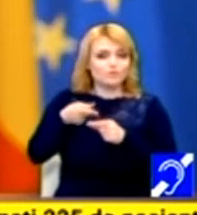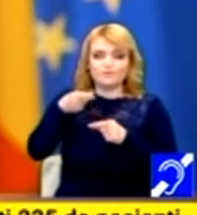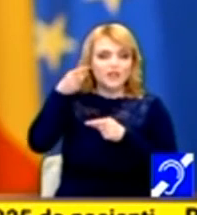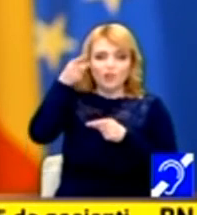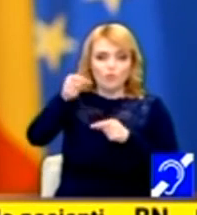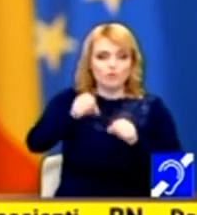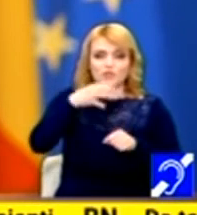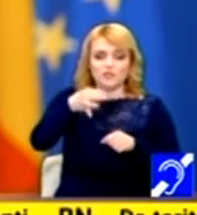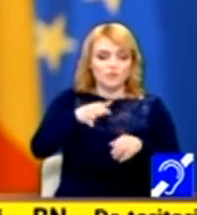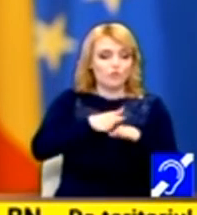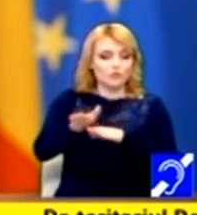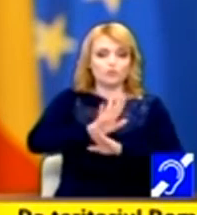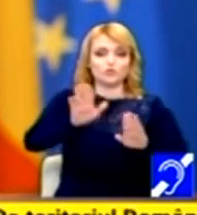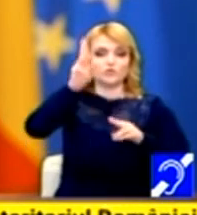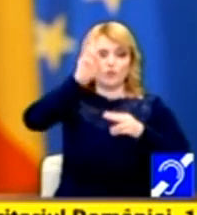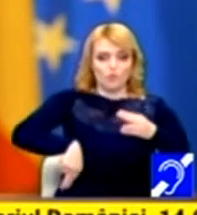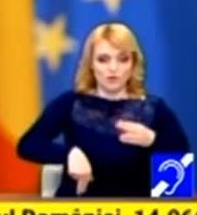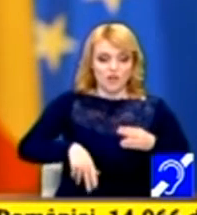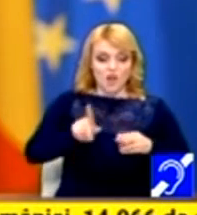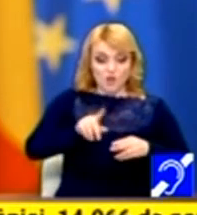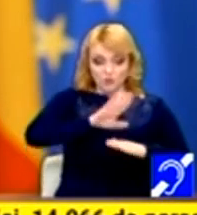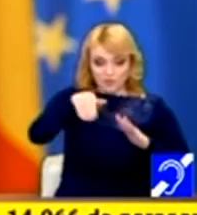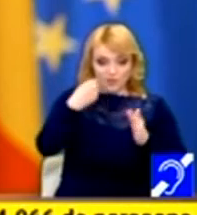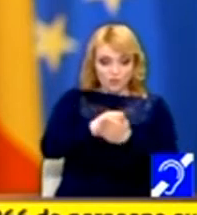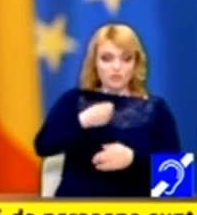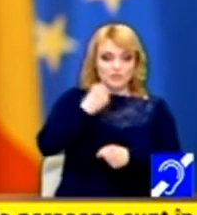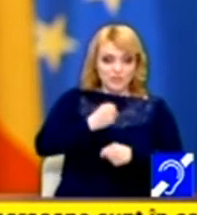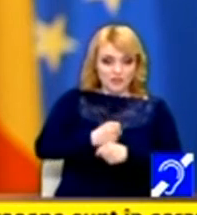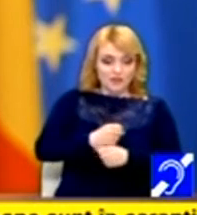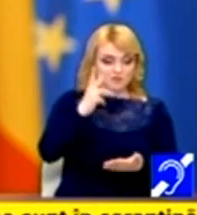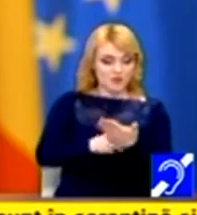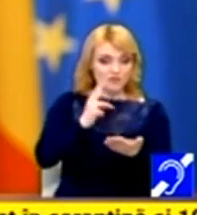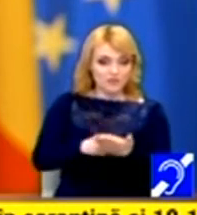trecut. Ce am făcut până acum s-a dovedit